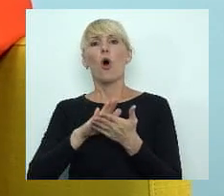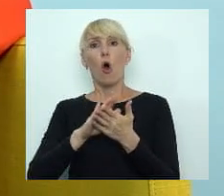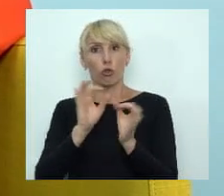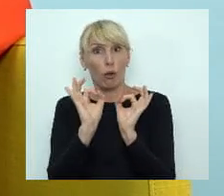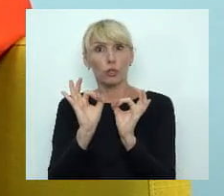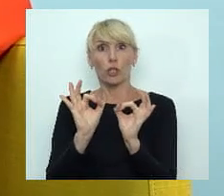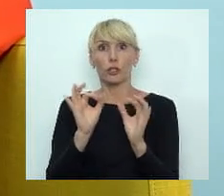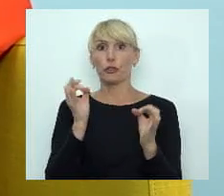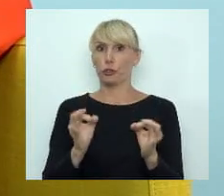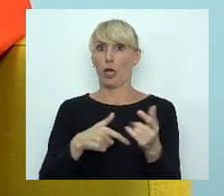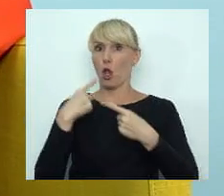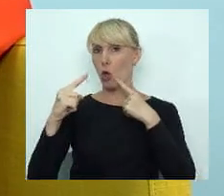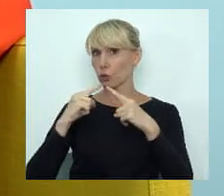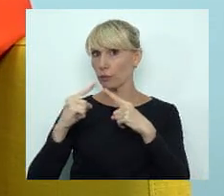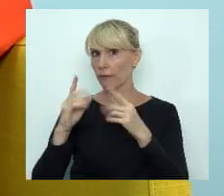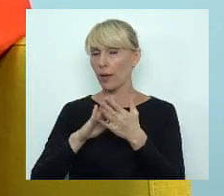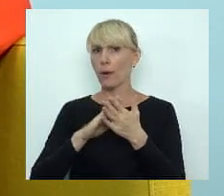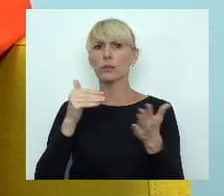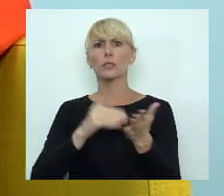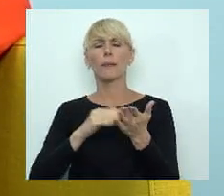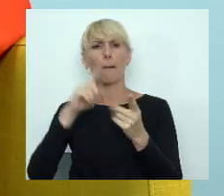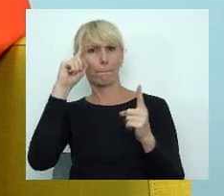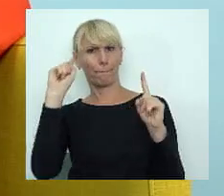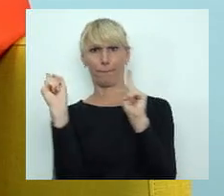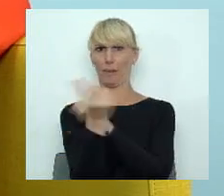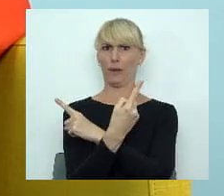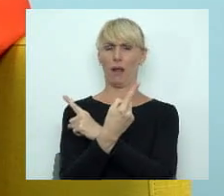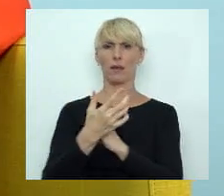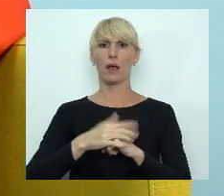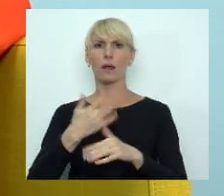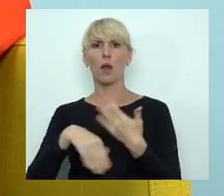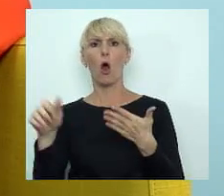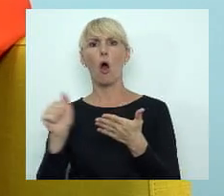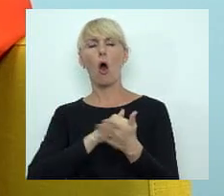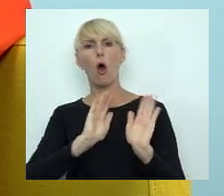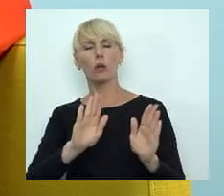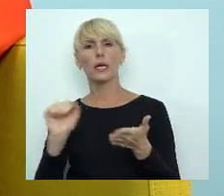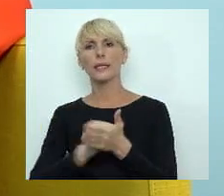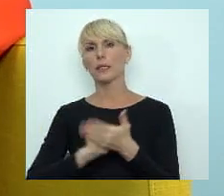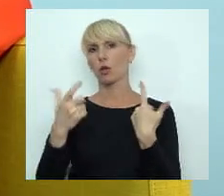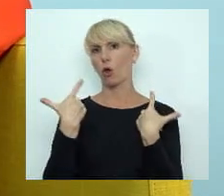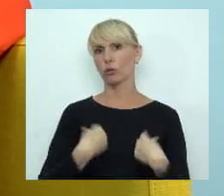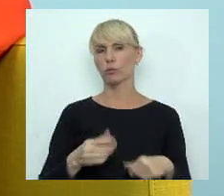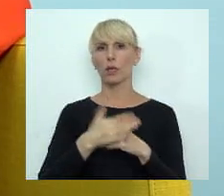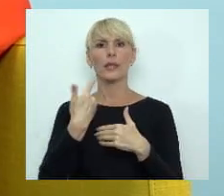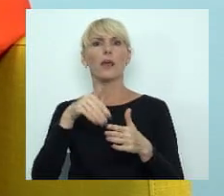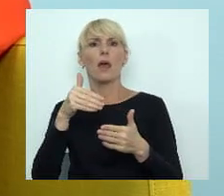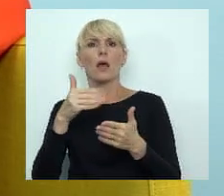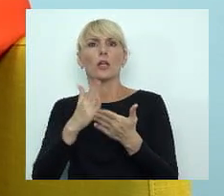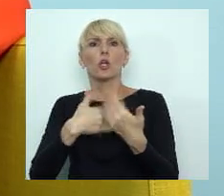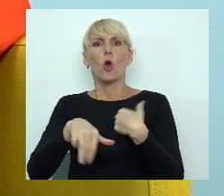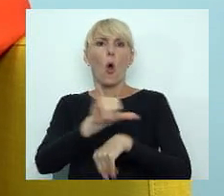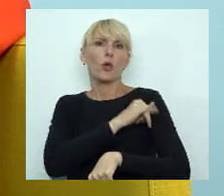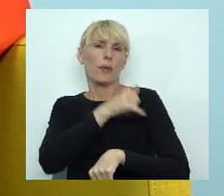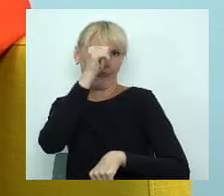tym rozmawiamy, przeżywamy pewne pomylenie kategorii i pojęć, jeżeli chodzi o ochronę danych. Ochrona danych nie polega na tym, że my nie posługujemy